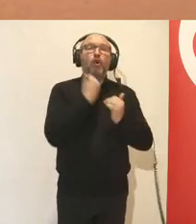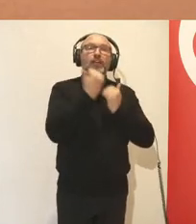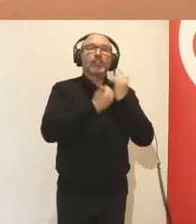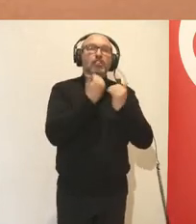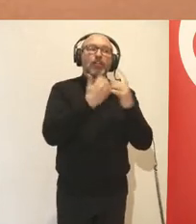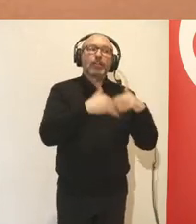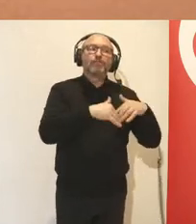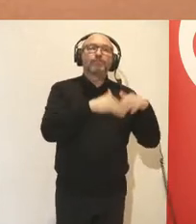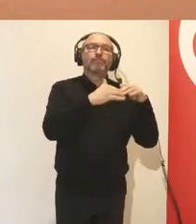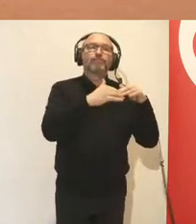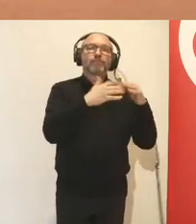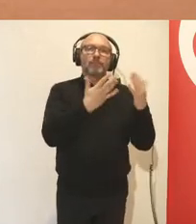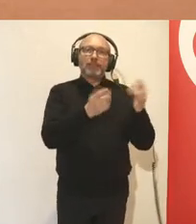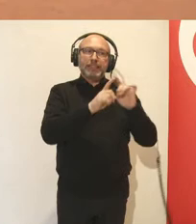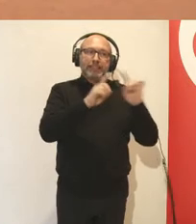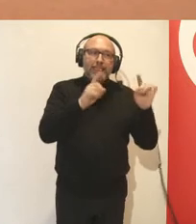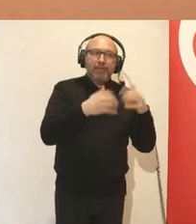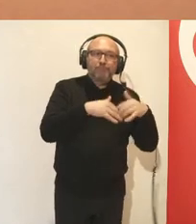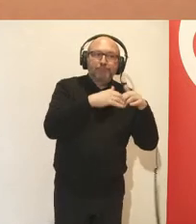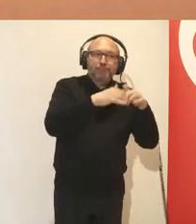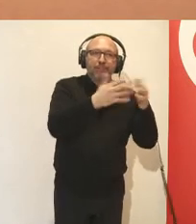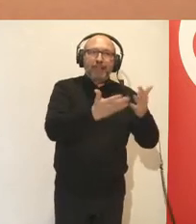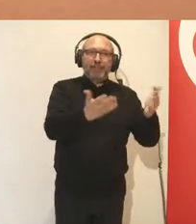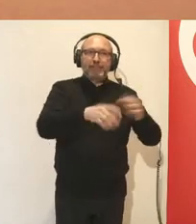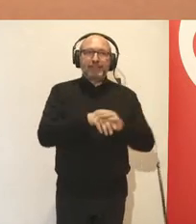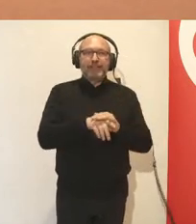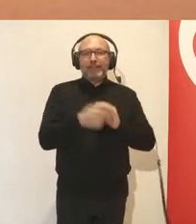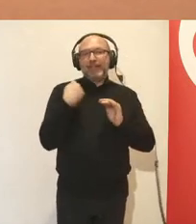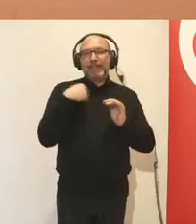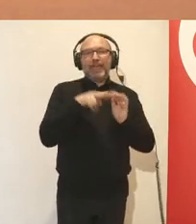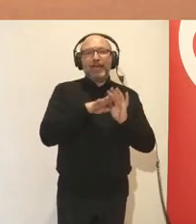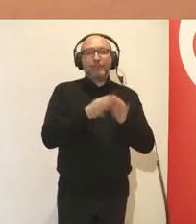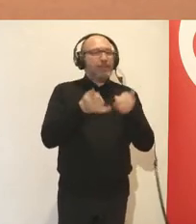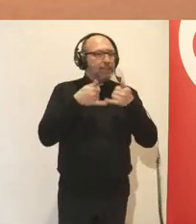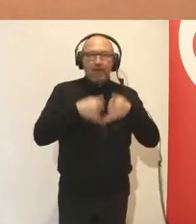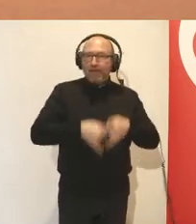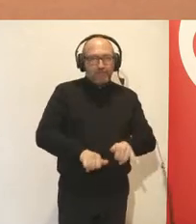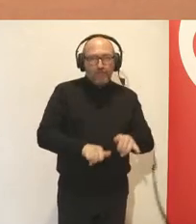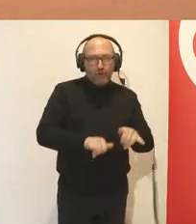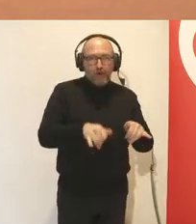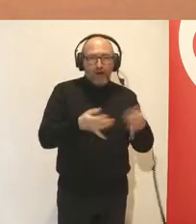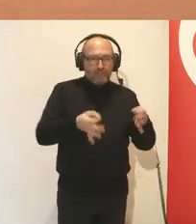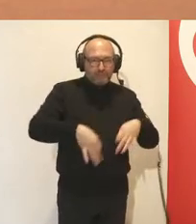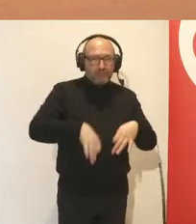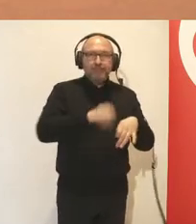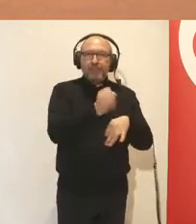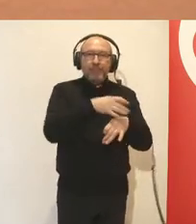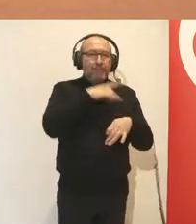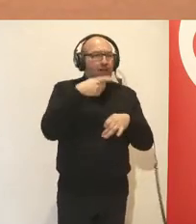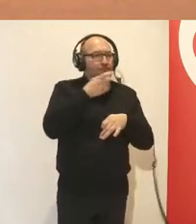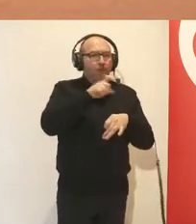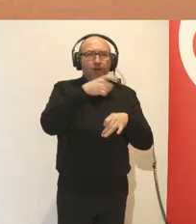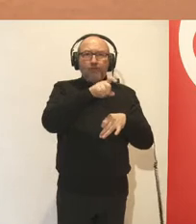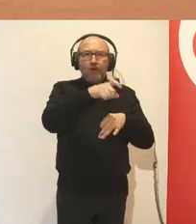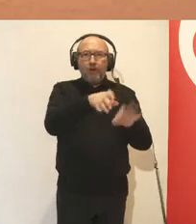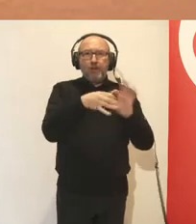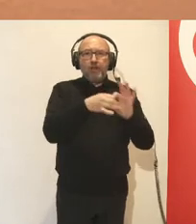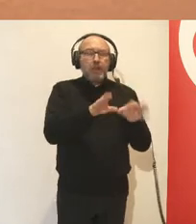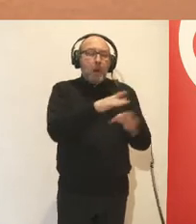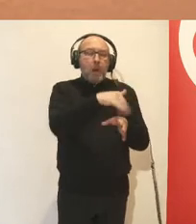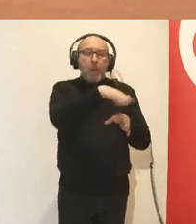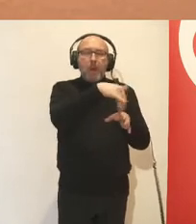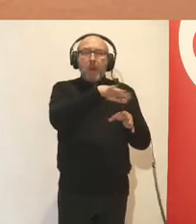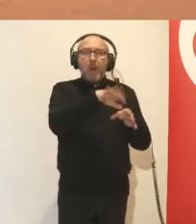gesetzt wenn etwas angesprochen diese unfruchtbarkeit geschichte die wie möglich jetzt auch schon seit wochen erst in kleineren kanälen